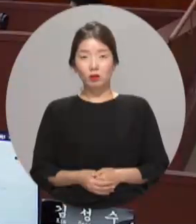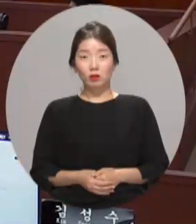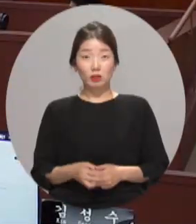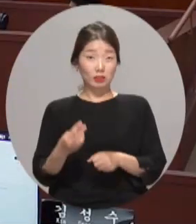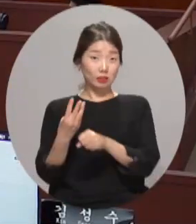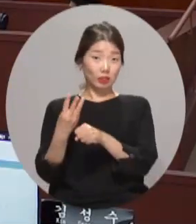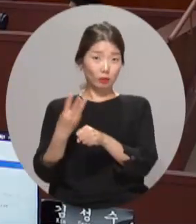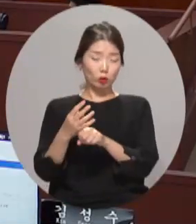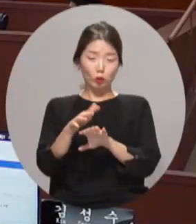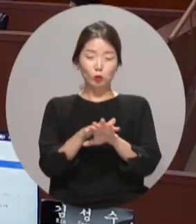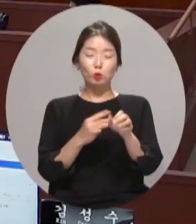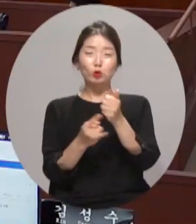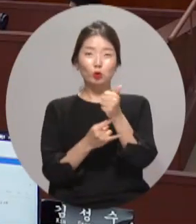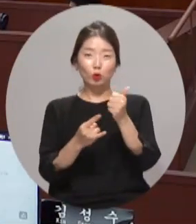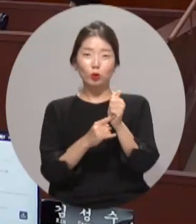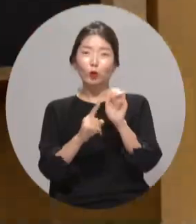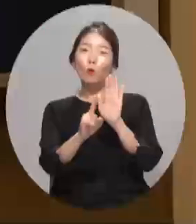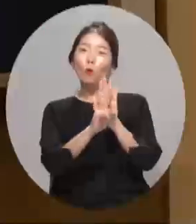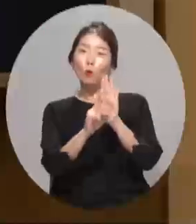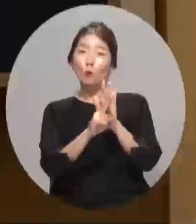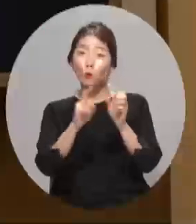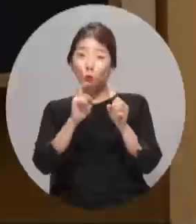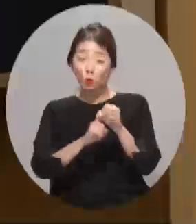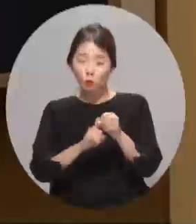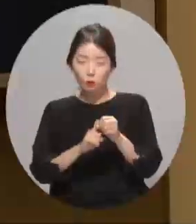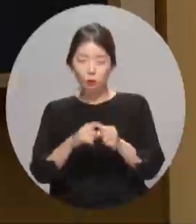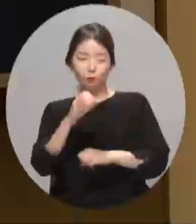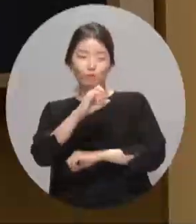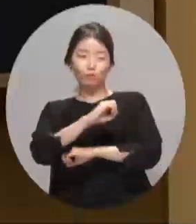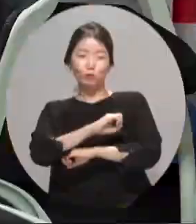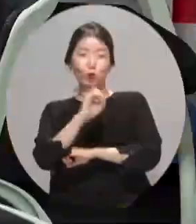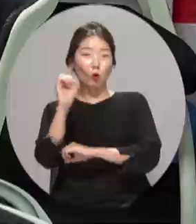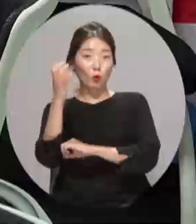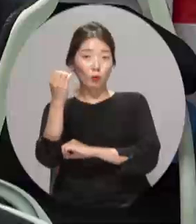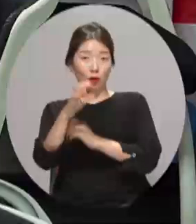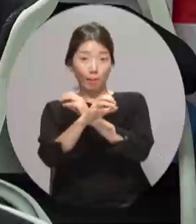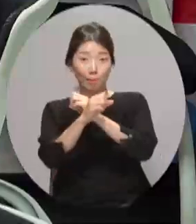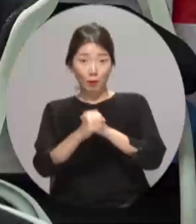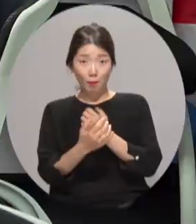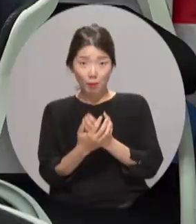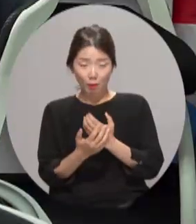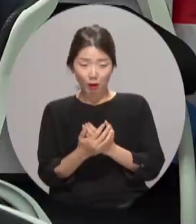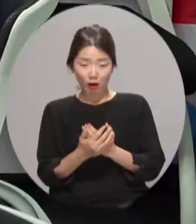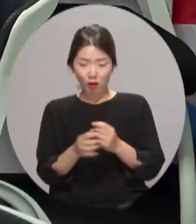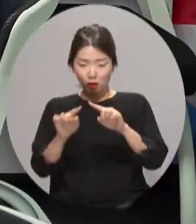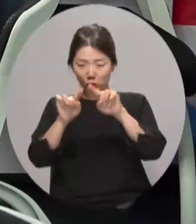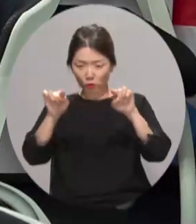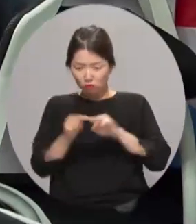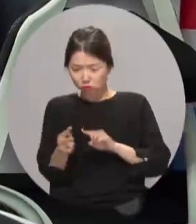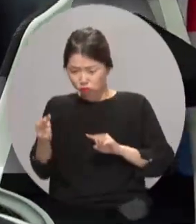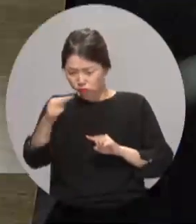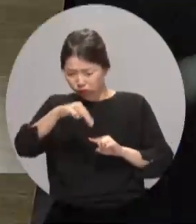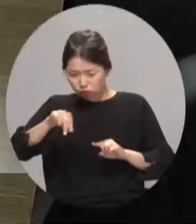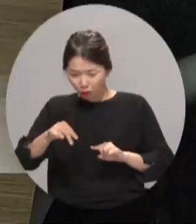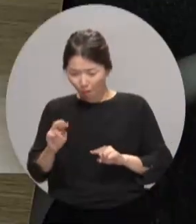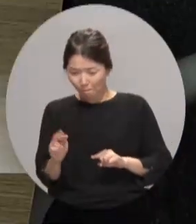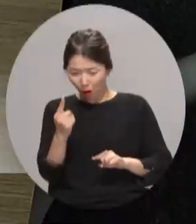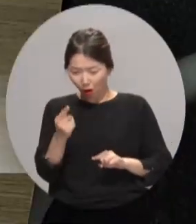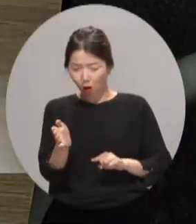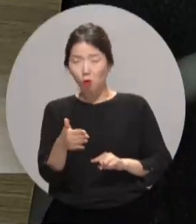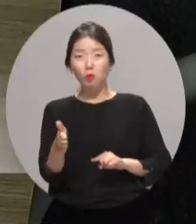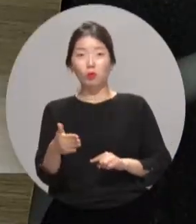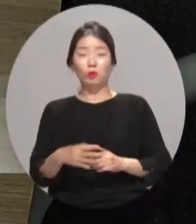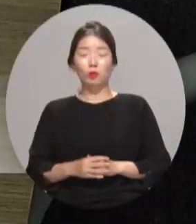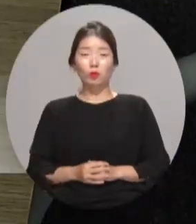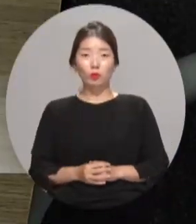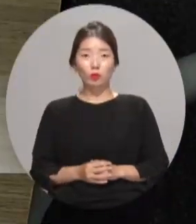3년 전 조직위가 비엔날레 홍보를 위해 한 언론사와 맺은 계약서. 날인된 부분을 뜯어보니 날인이 없는 원본이